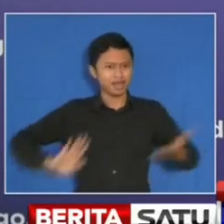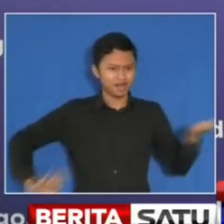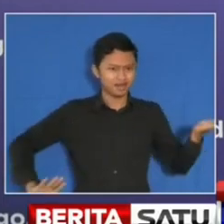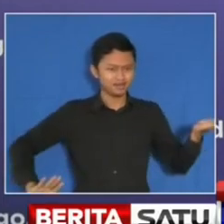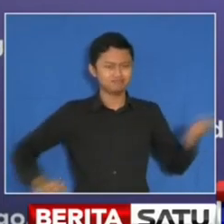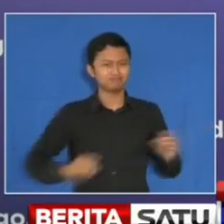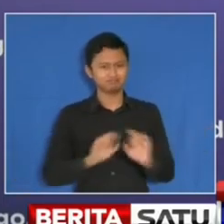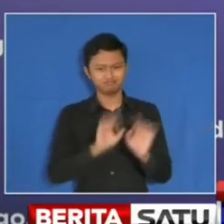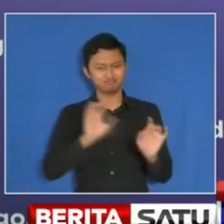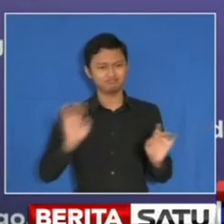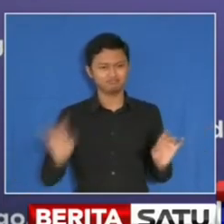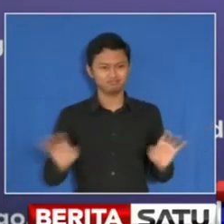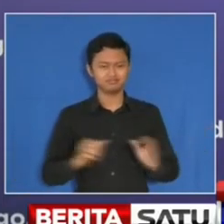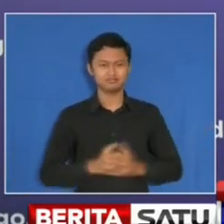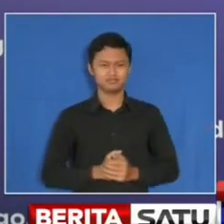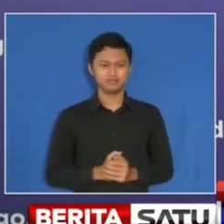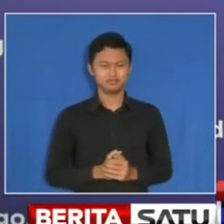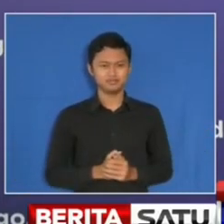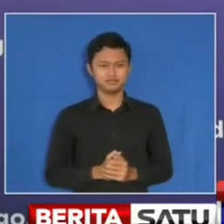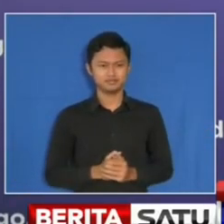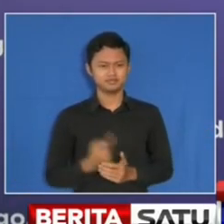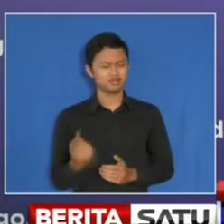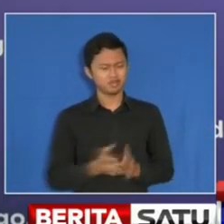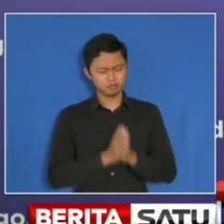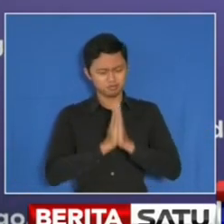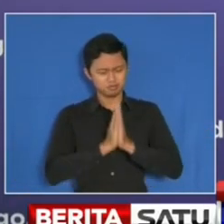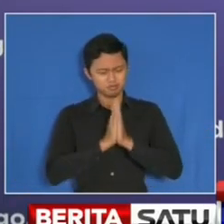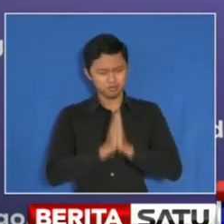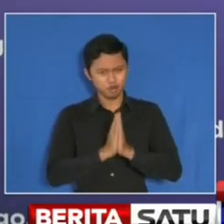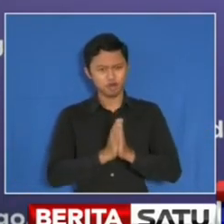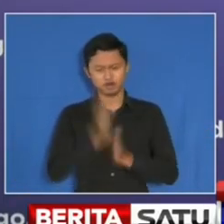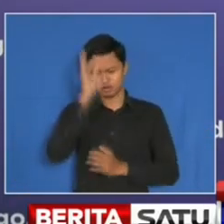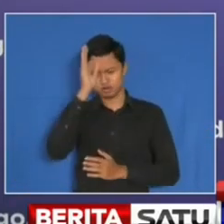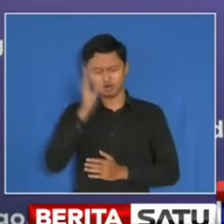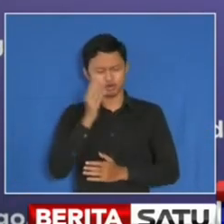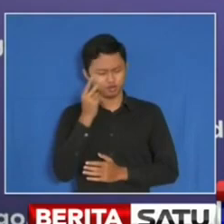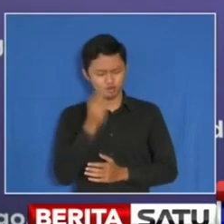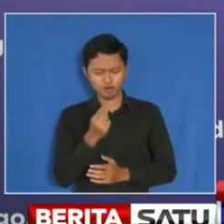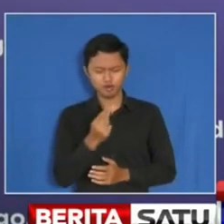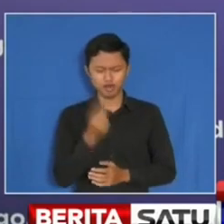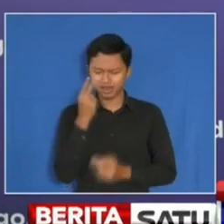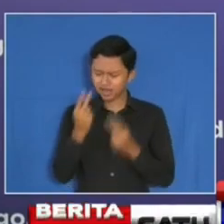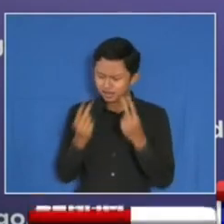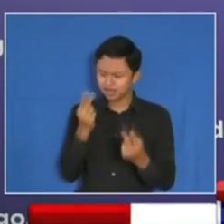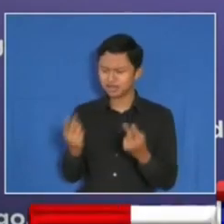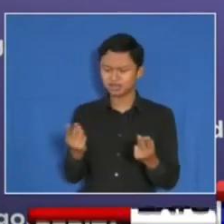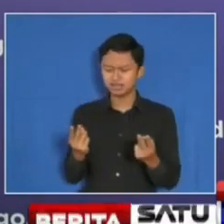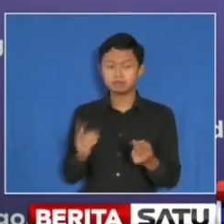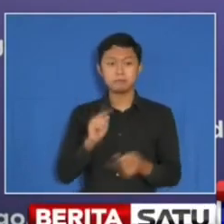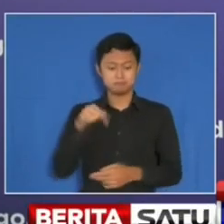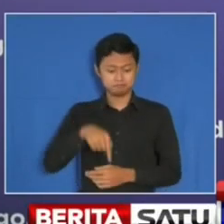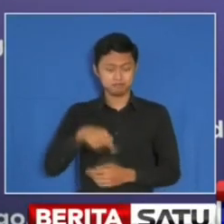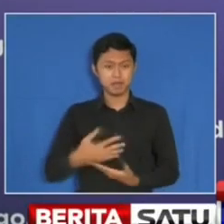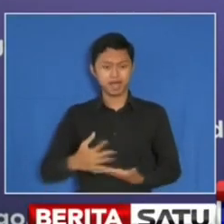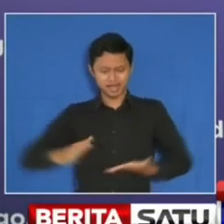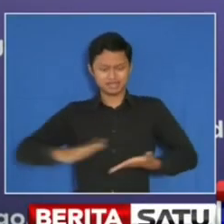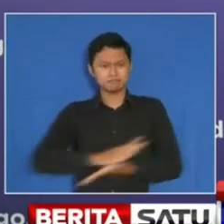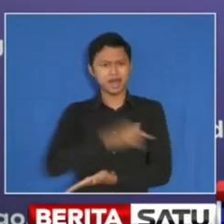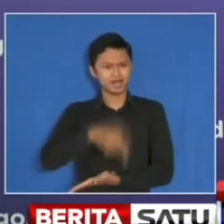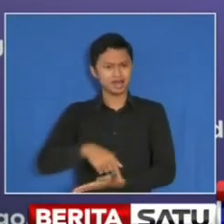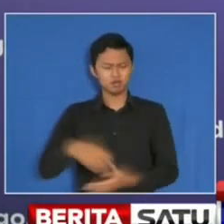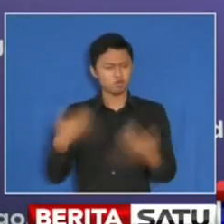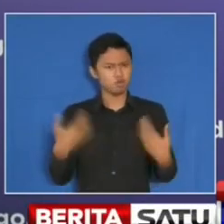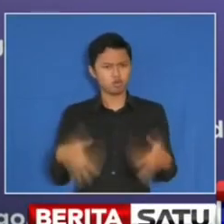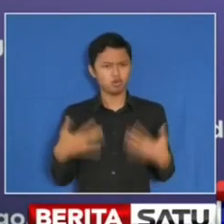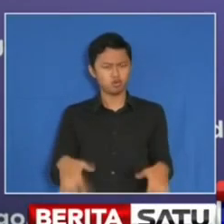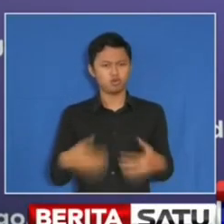sebagainya. Ini semua yang mohon bisa ditemu kenali pada kesempatan yang berharga ini, di mana para ayah dan